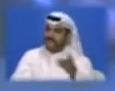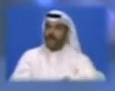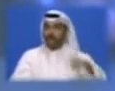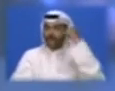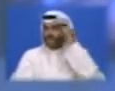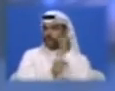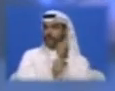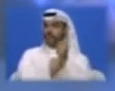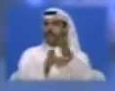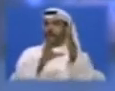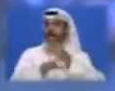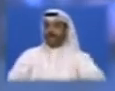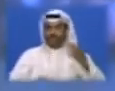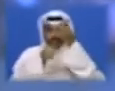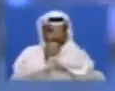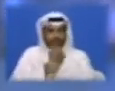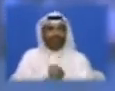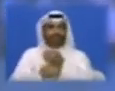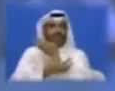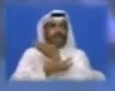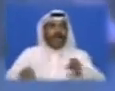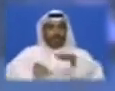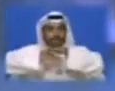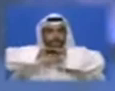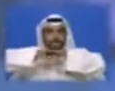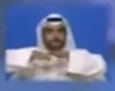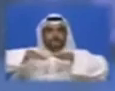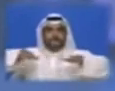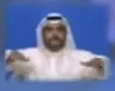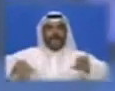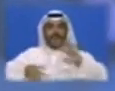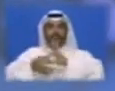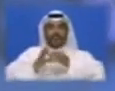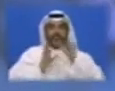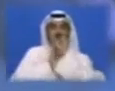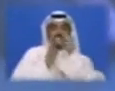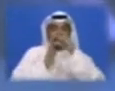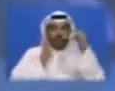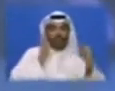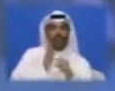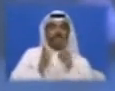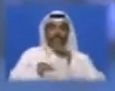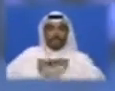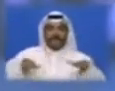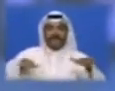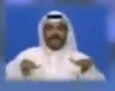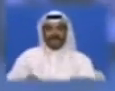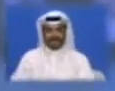الديمقراطية وتثبيتها في إطار الاستقرار الذي تضمنه المؤسسات الدستورية.